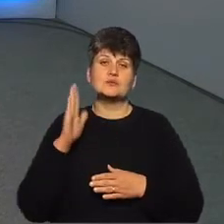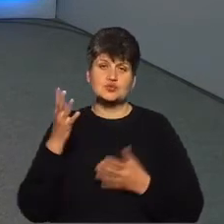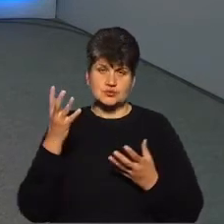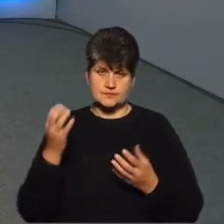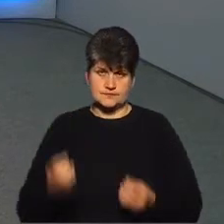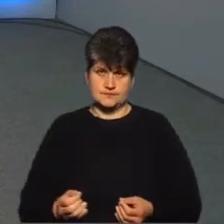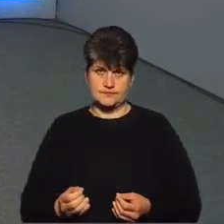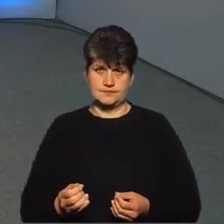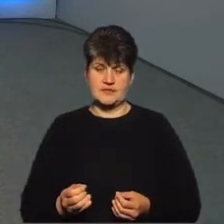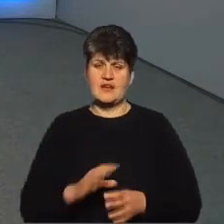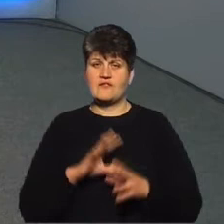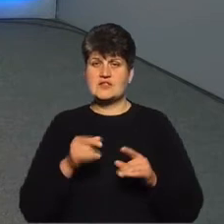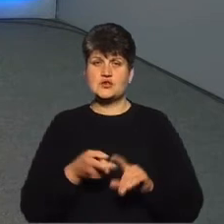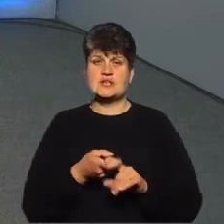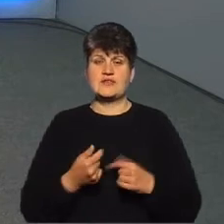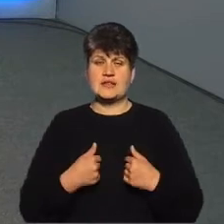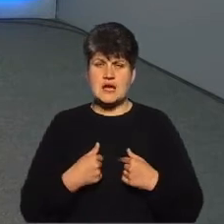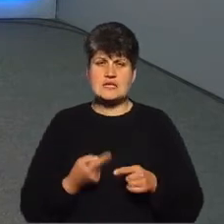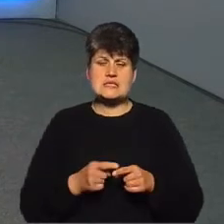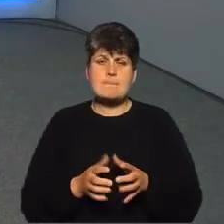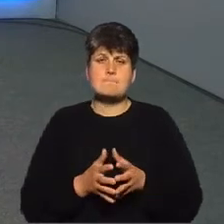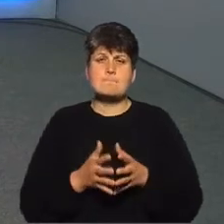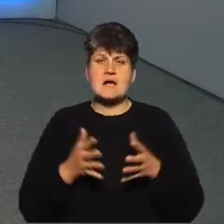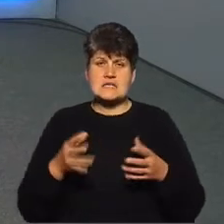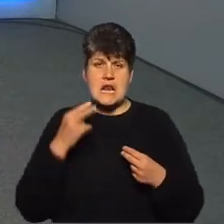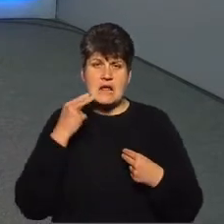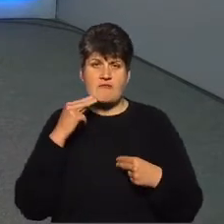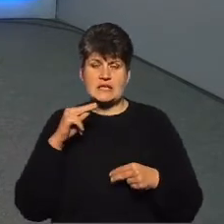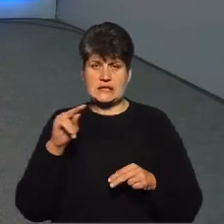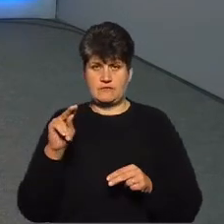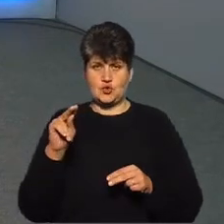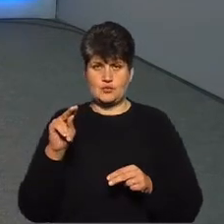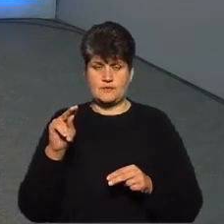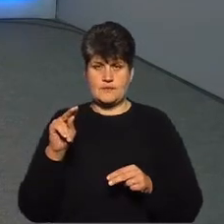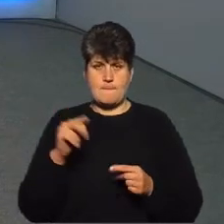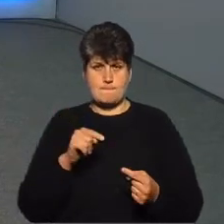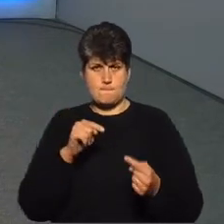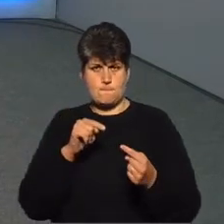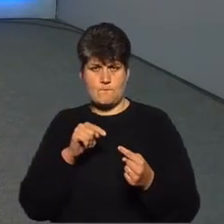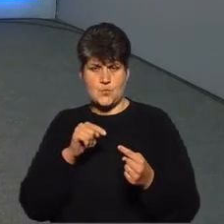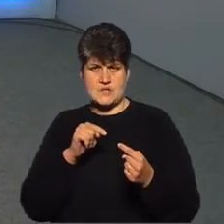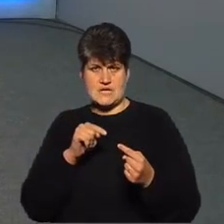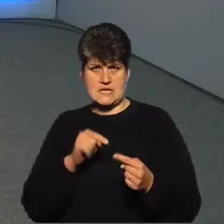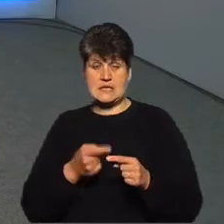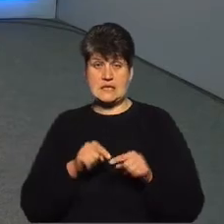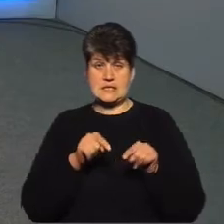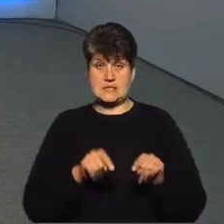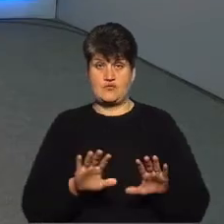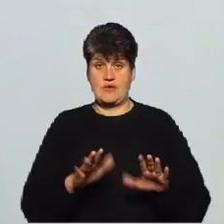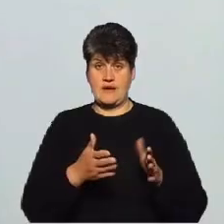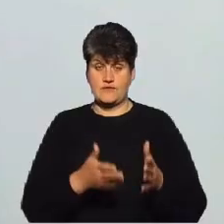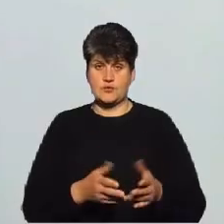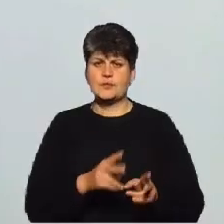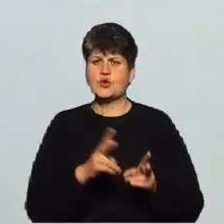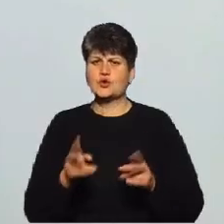Все, що залежить від нас, це просто максимально ефективно протидіяти цьому явищу. Хто